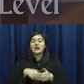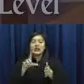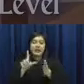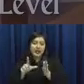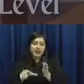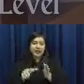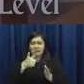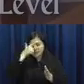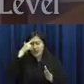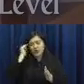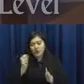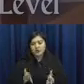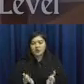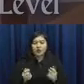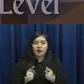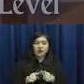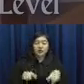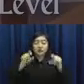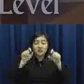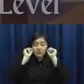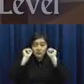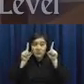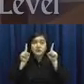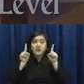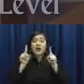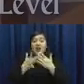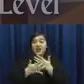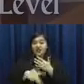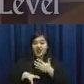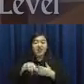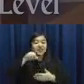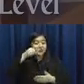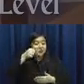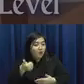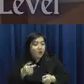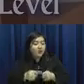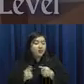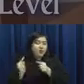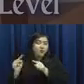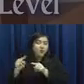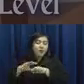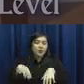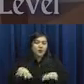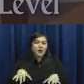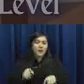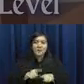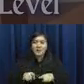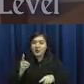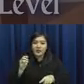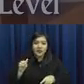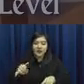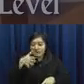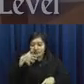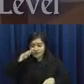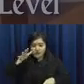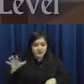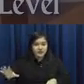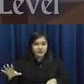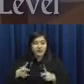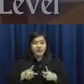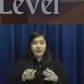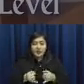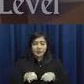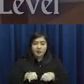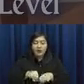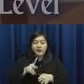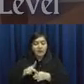Mismo. Wake up call ito. Mismo. Tama itong sinasabi nito. Umiiwas. Sabi ko nga sa fathers namin